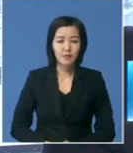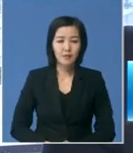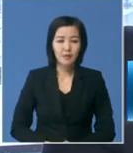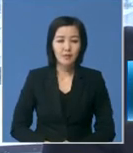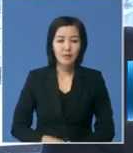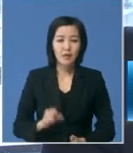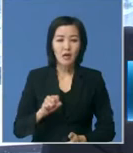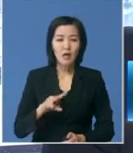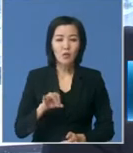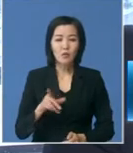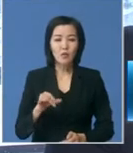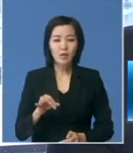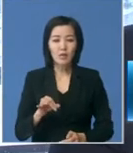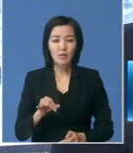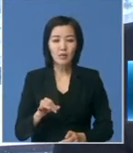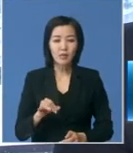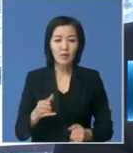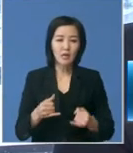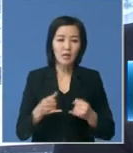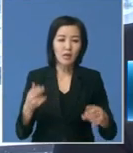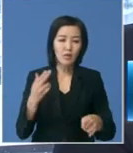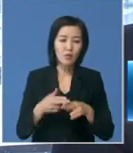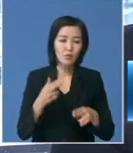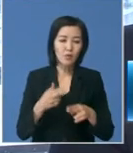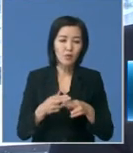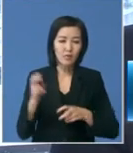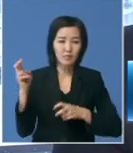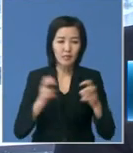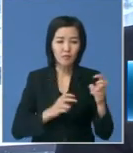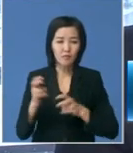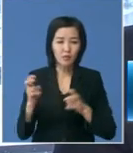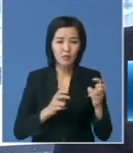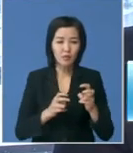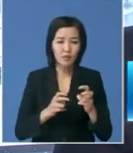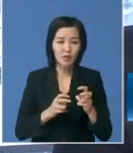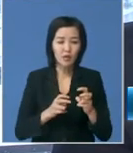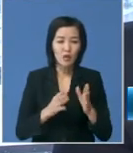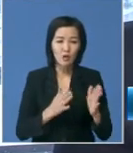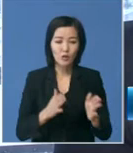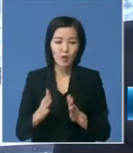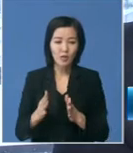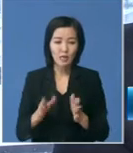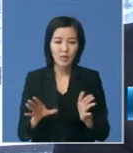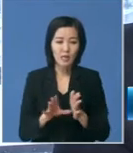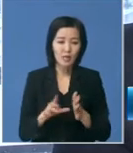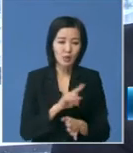Алюгал серіктестігінің алюминий қорытпасынан қалдықсыз өнім шығаратын зауытына тұрақты электроқуаты жетіспейді. Сондықтан мәселені кеңес қарауына